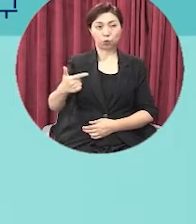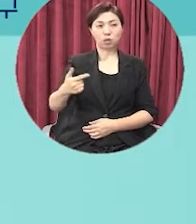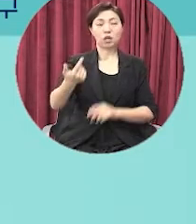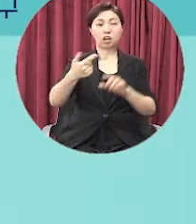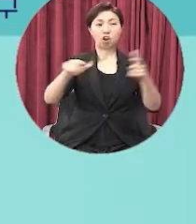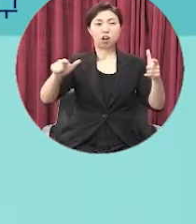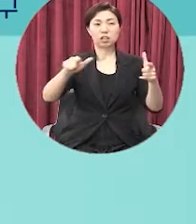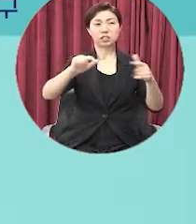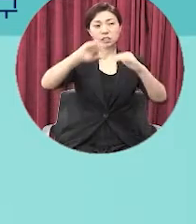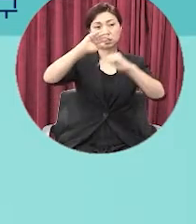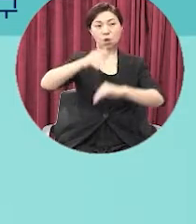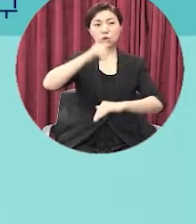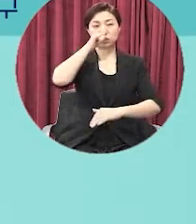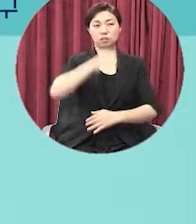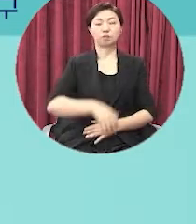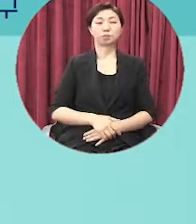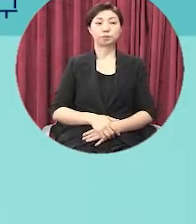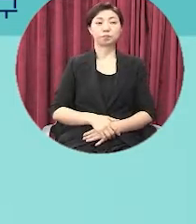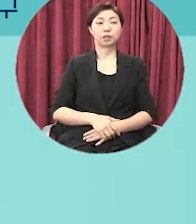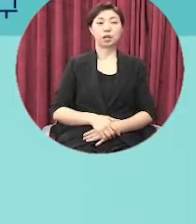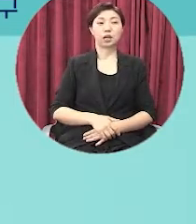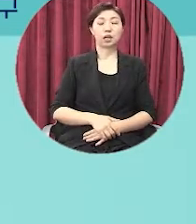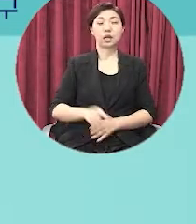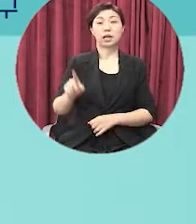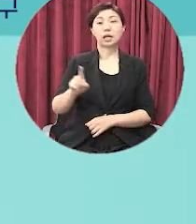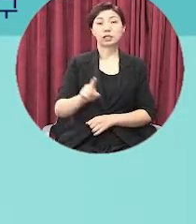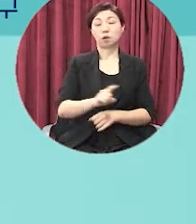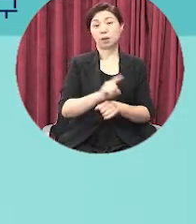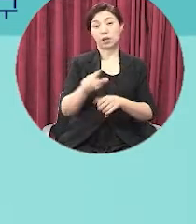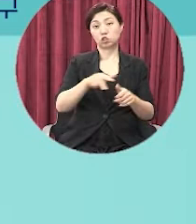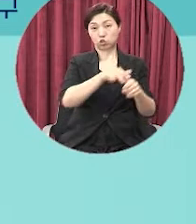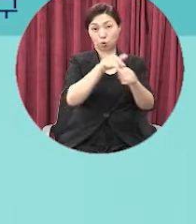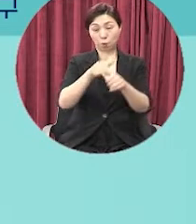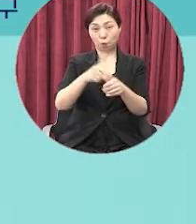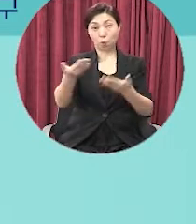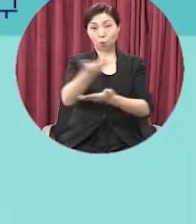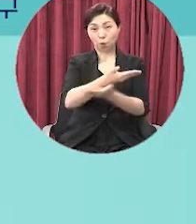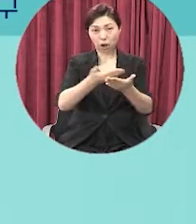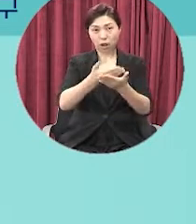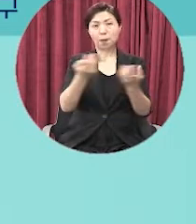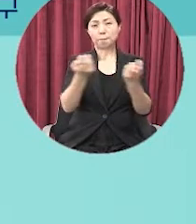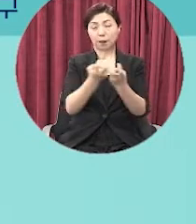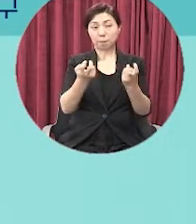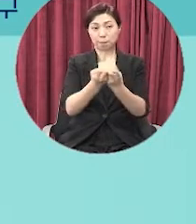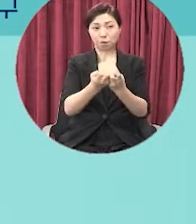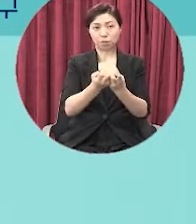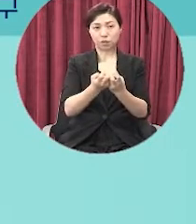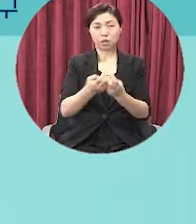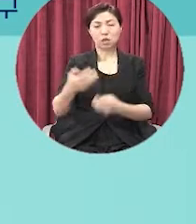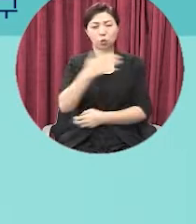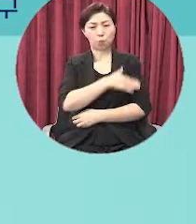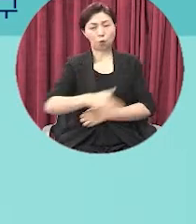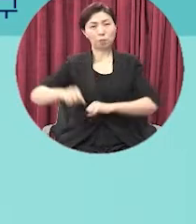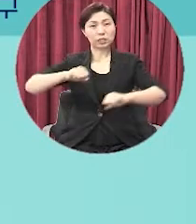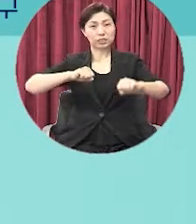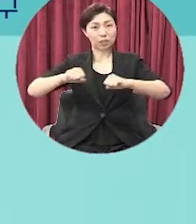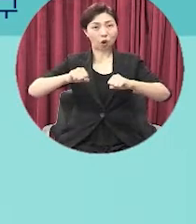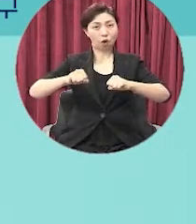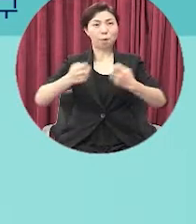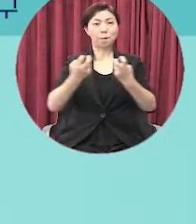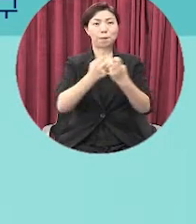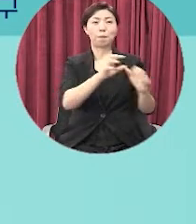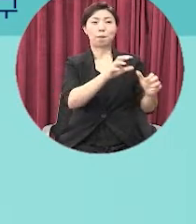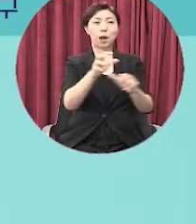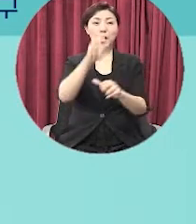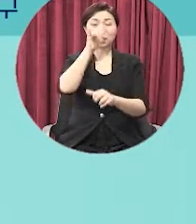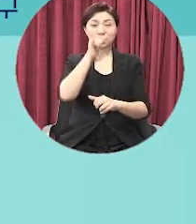후가 그리고 어 데이터를 다루는 방법 로마인이 그리고 임상 데이터 연결 하기 위해서 소위 메타데이터